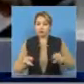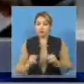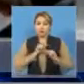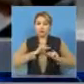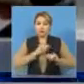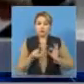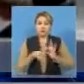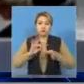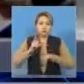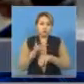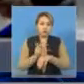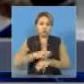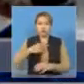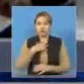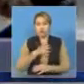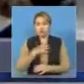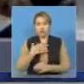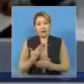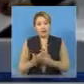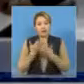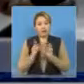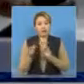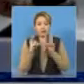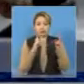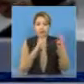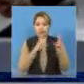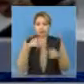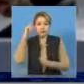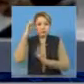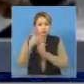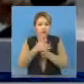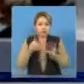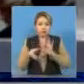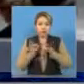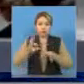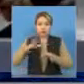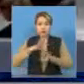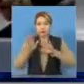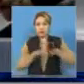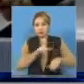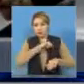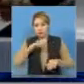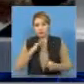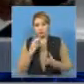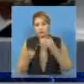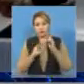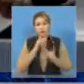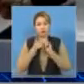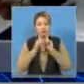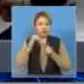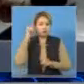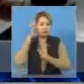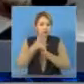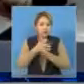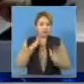өте қиын болды. Қатты уайымдадым. Өйткені бидің қимыл қозғалысын түсіндіру қиынға соқты. Кейін өзімде ұмешара тілін түсіне бастадым.